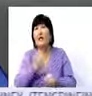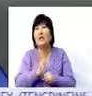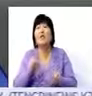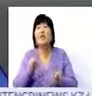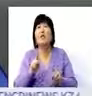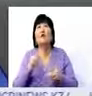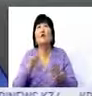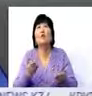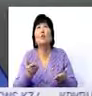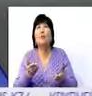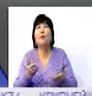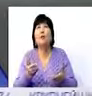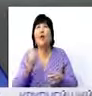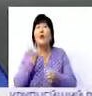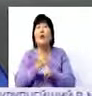того, чтобы